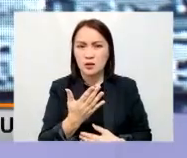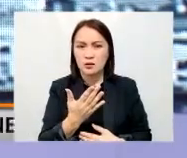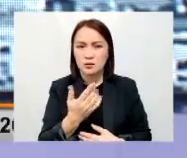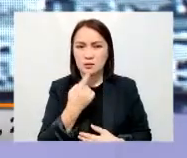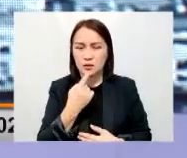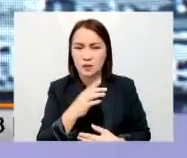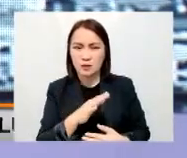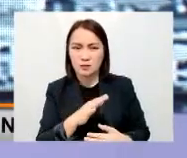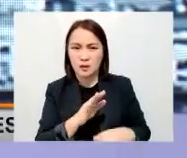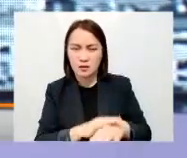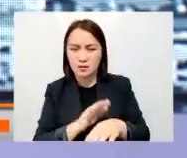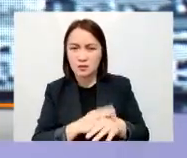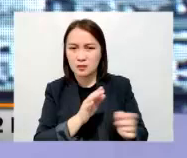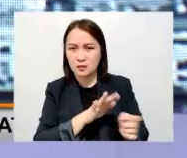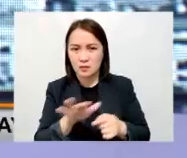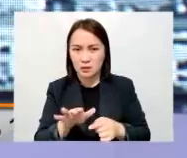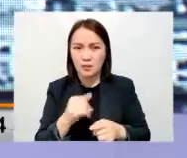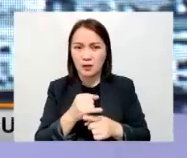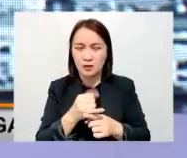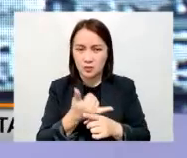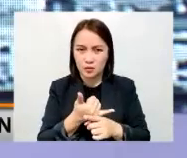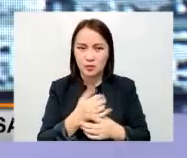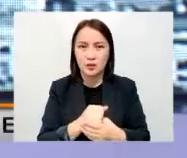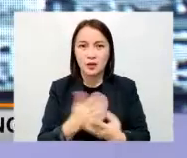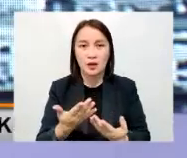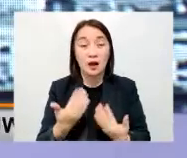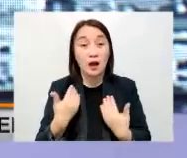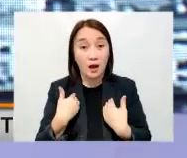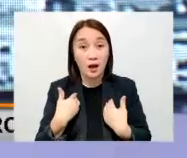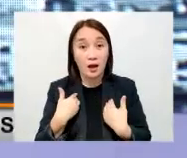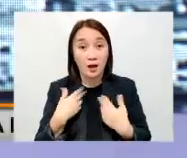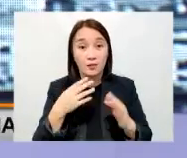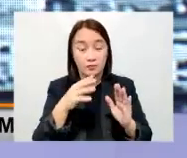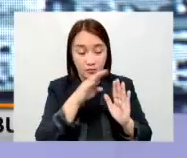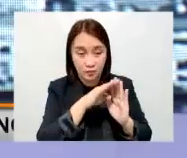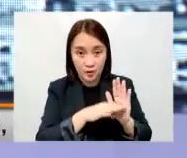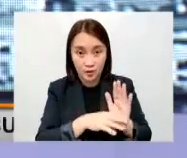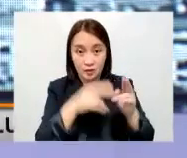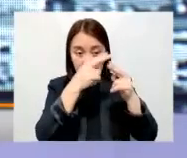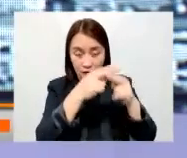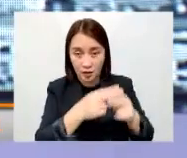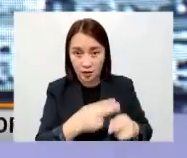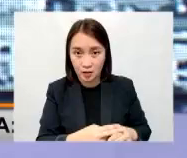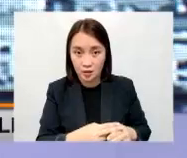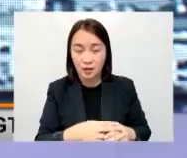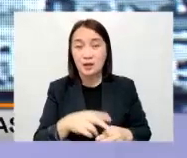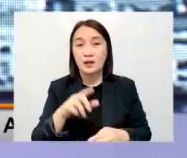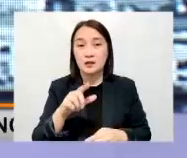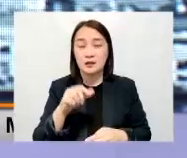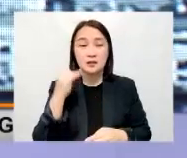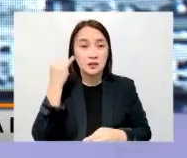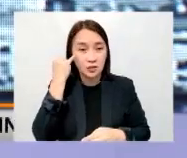oras na magbalik sesyon sa Hulyo. Kabilang sa mga lumulutang na pangalan ay sina Senators Jinggoy Estrada at Loren Legarda.